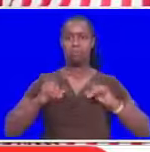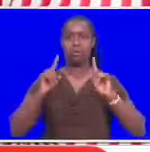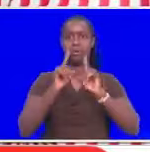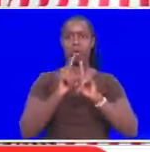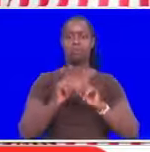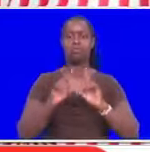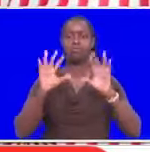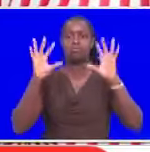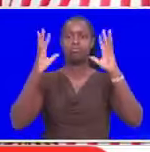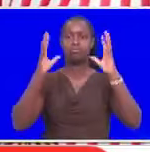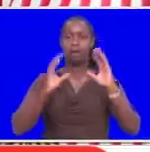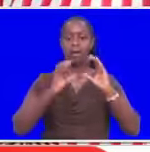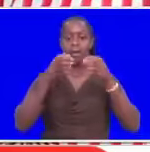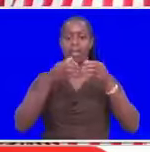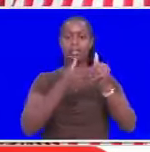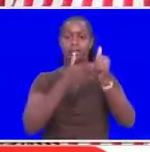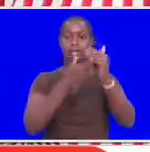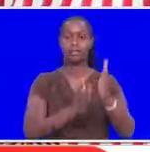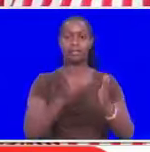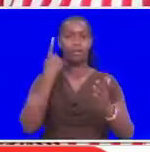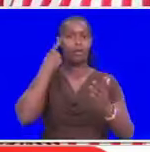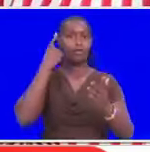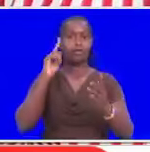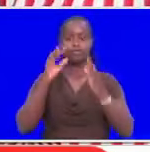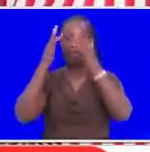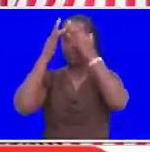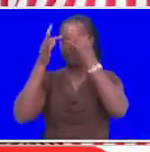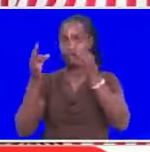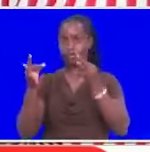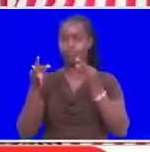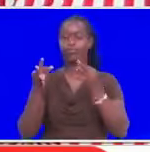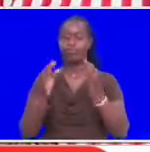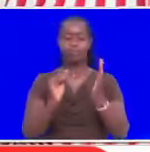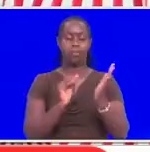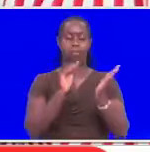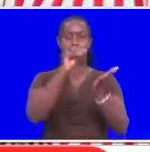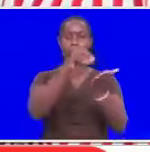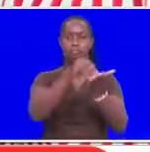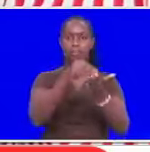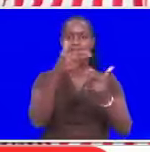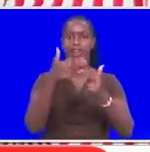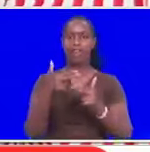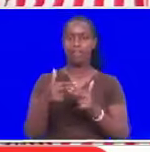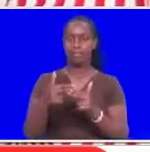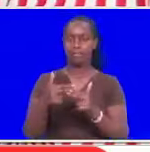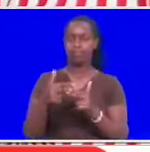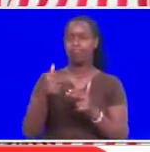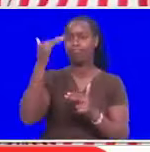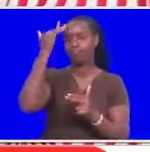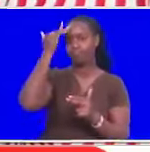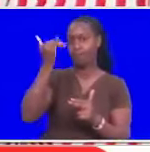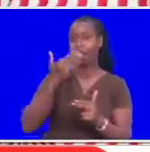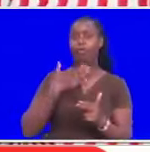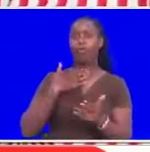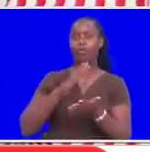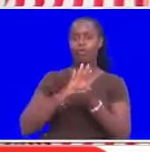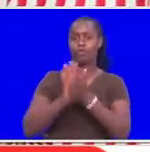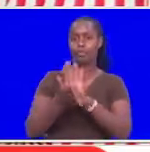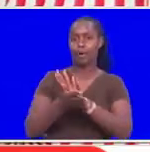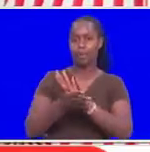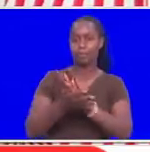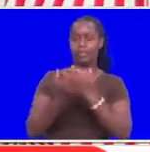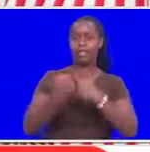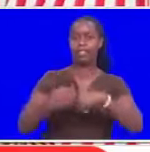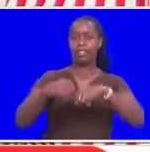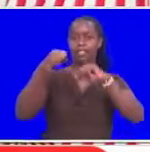party leader for the bold step of putting his name forward for consideration of this most important